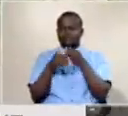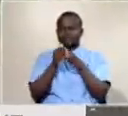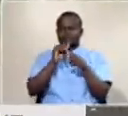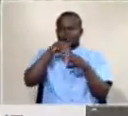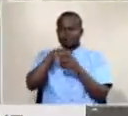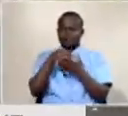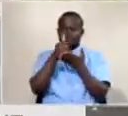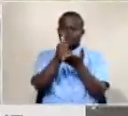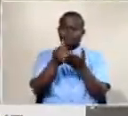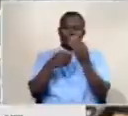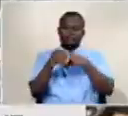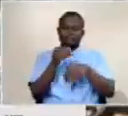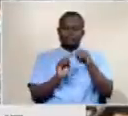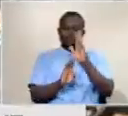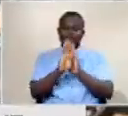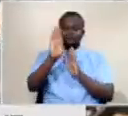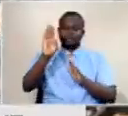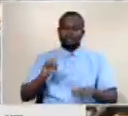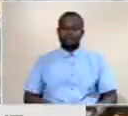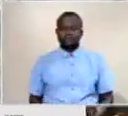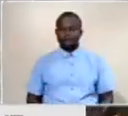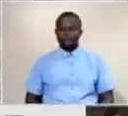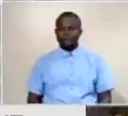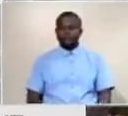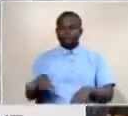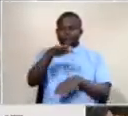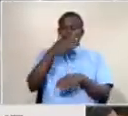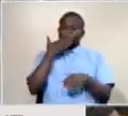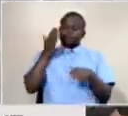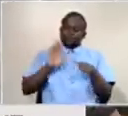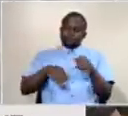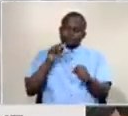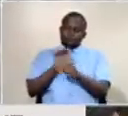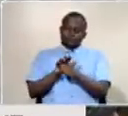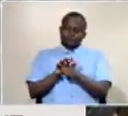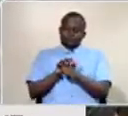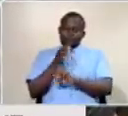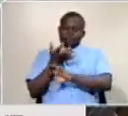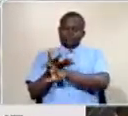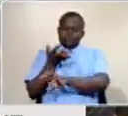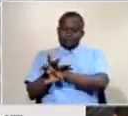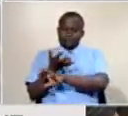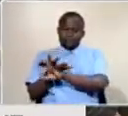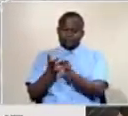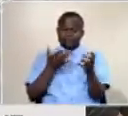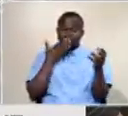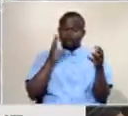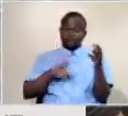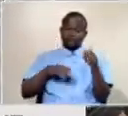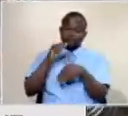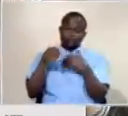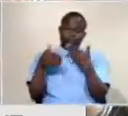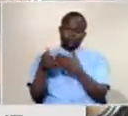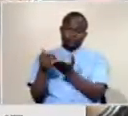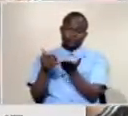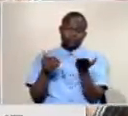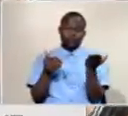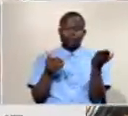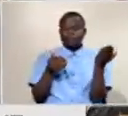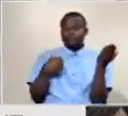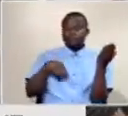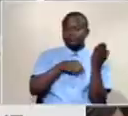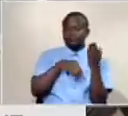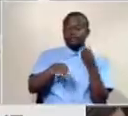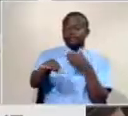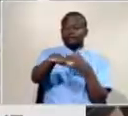wubatsemo zifasha ubucuruzi gutera imbere. Bamwe hano hari ameze nabi, hari ibibuye bishinamye, abantu bagakora impanuka hano